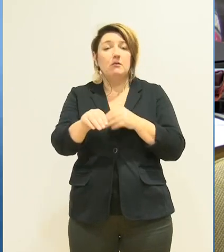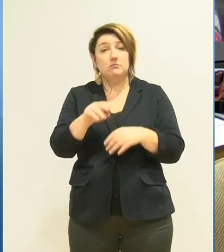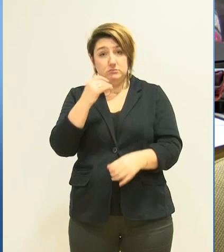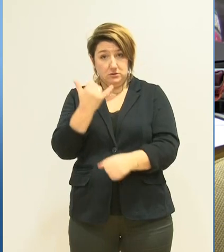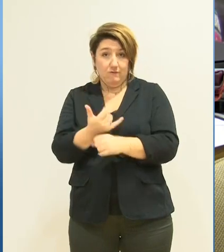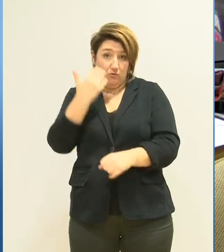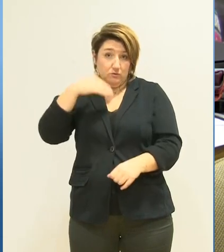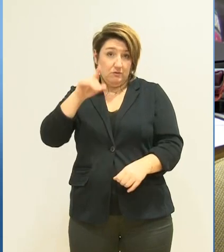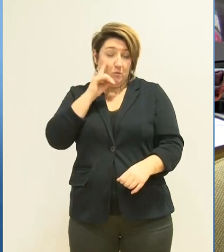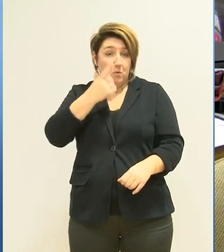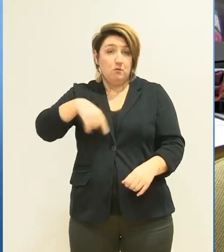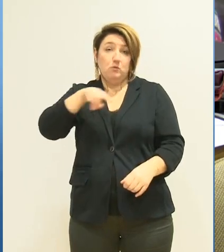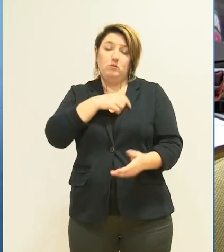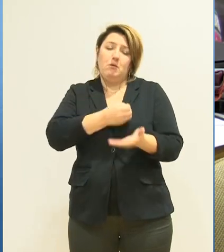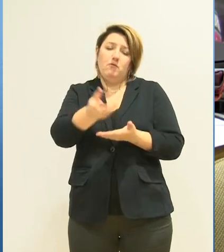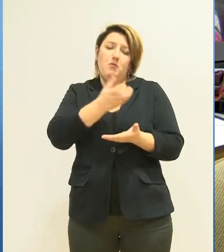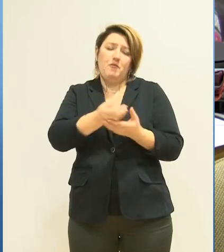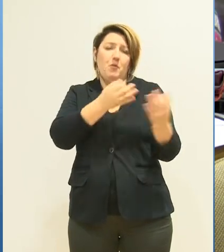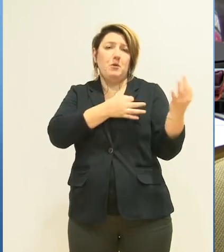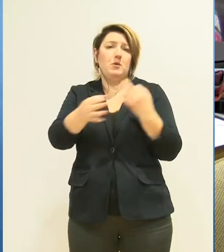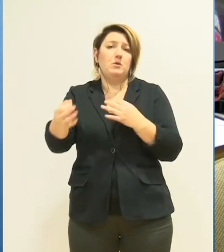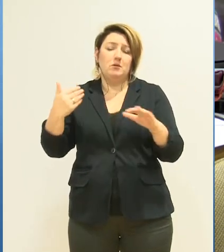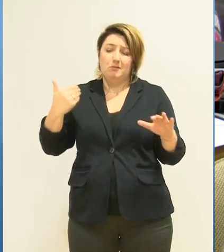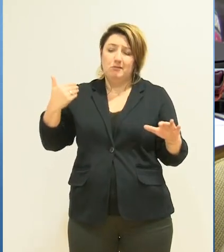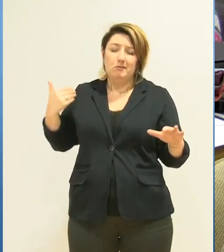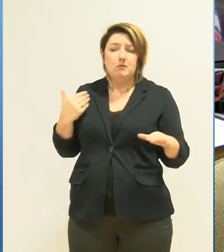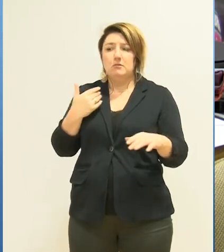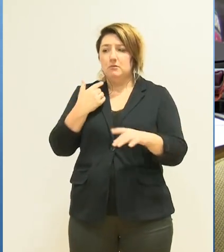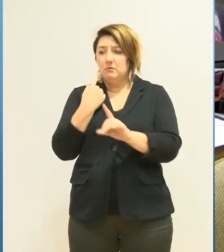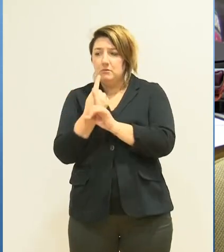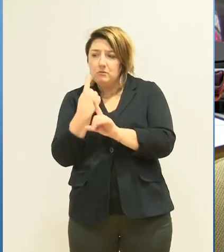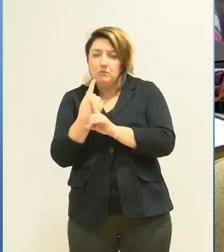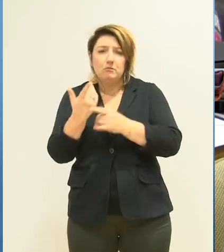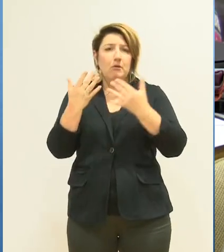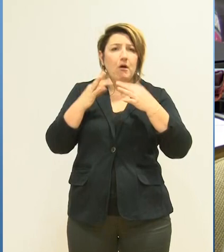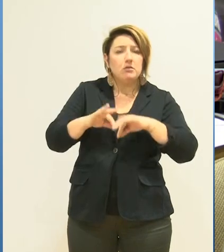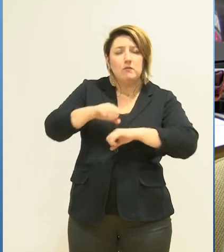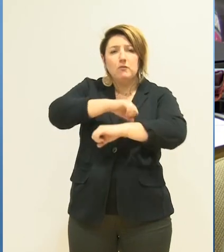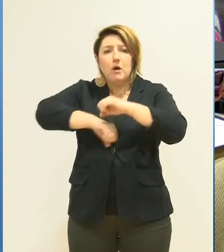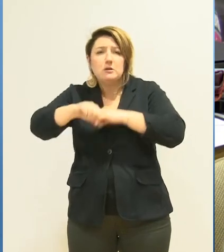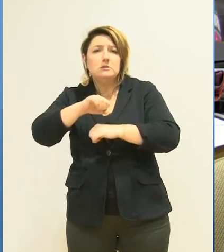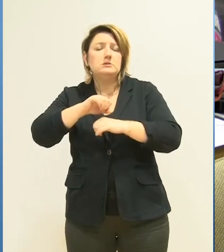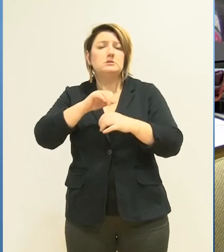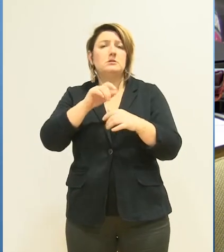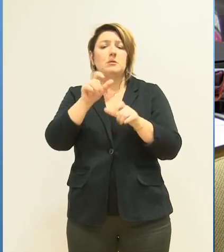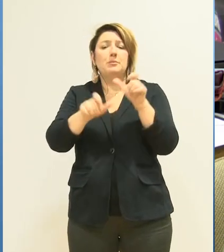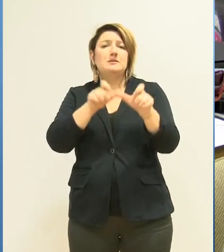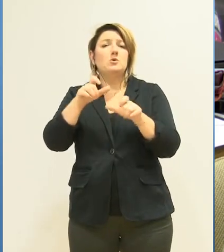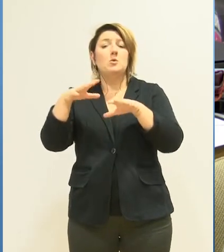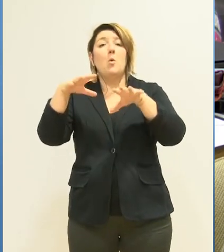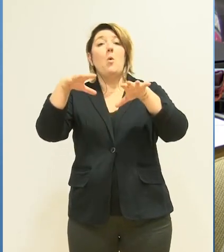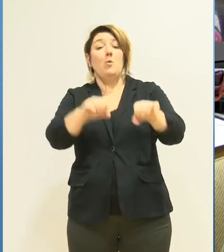nous en avons informé régulièrement nous avons de très nombreux entretiens de rendez-vous des tentatives de conciliation avec les actuels occupants